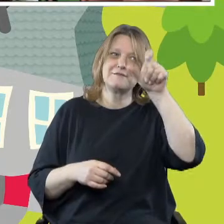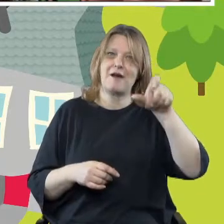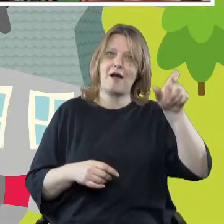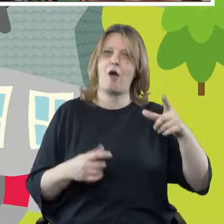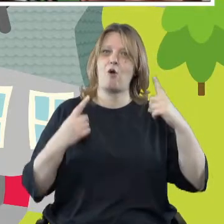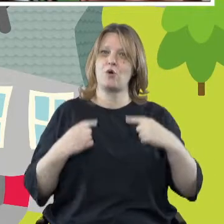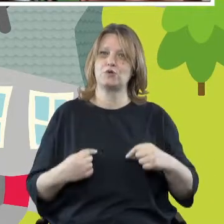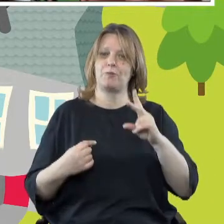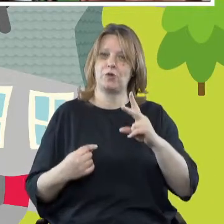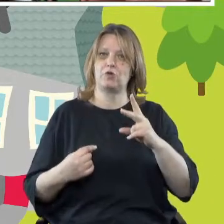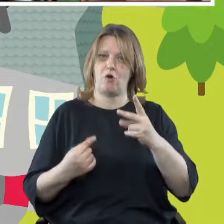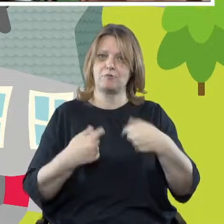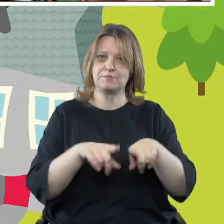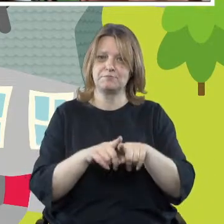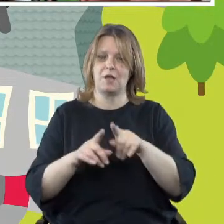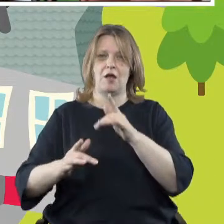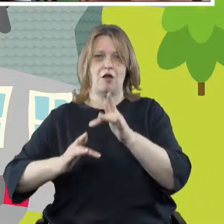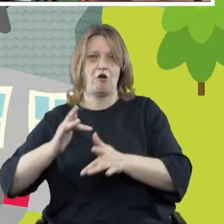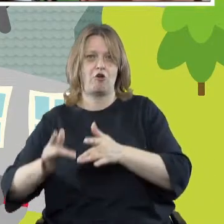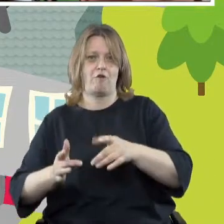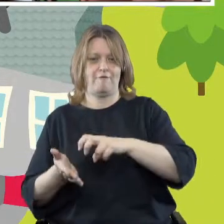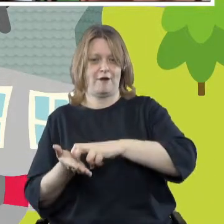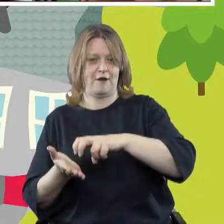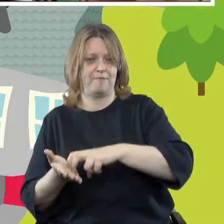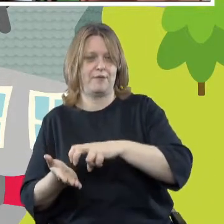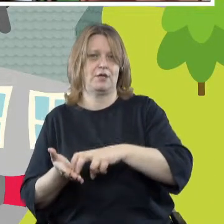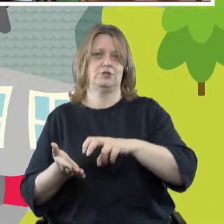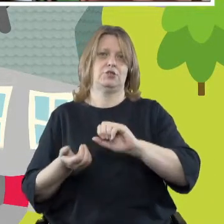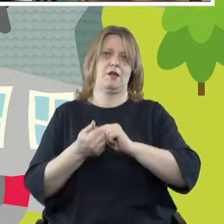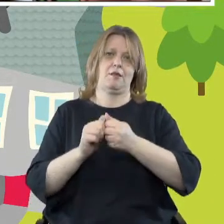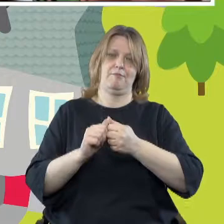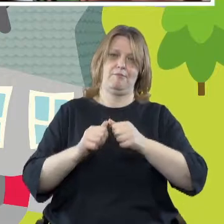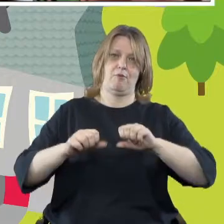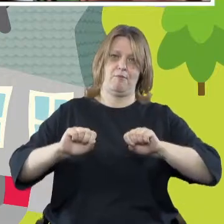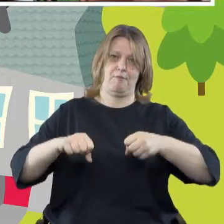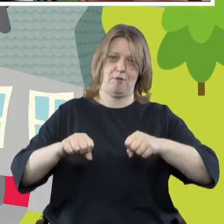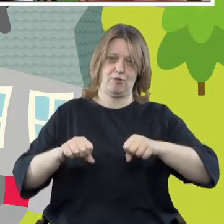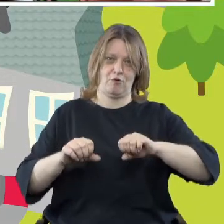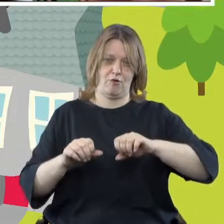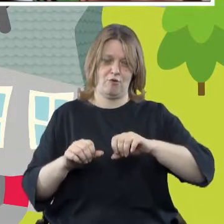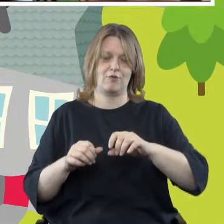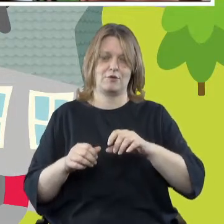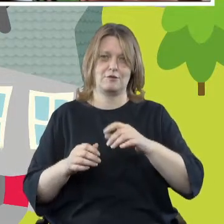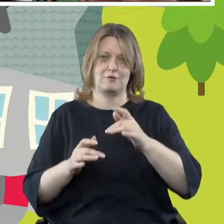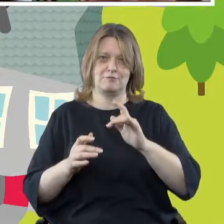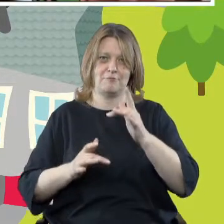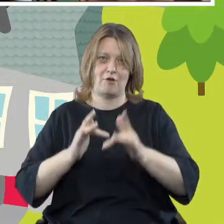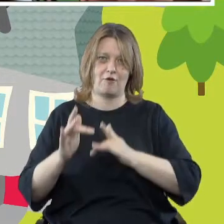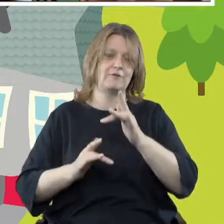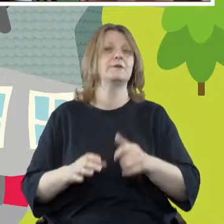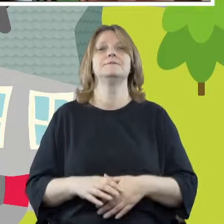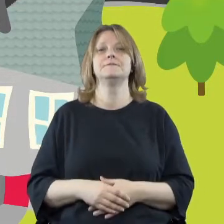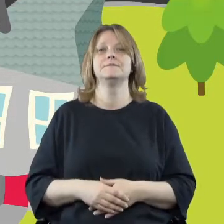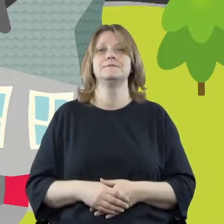takie osoby, które poruszają się po drodze? Na rowerze, są pieszymi, rowerzystami. To